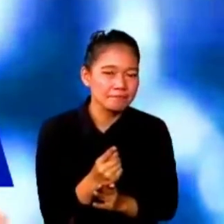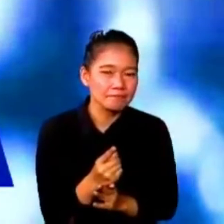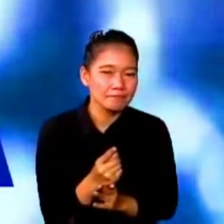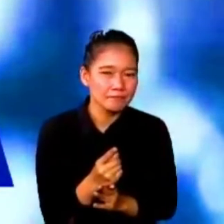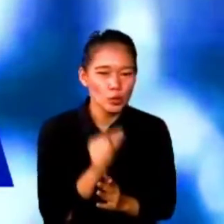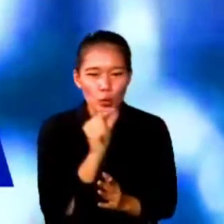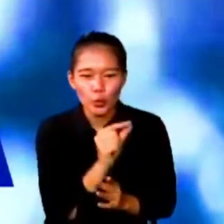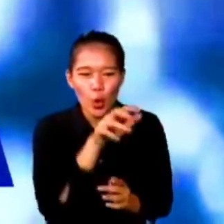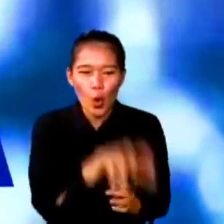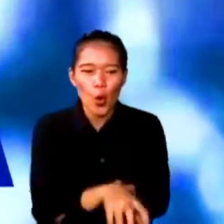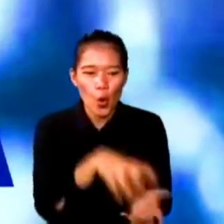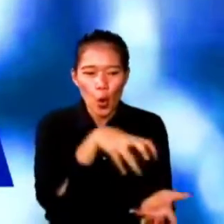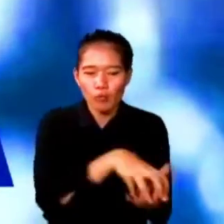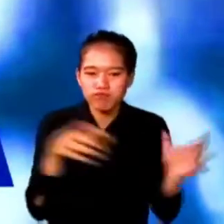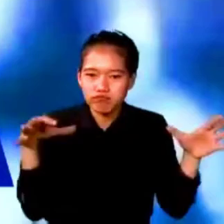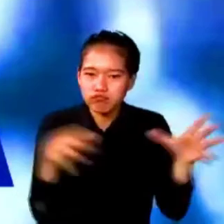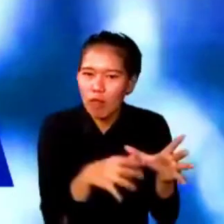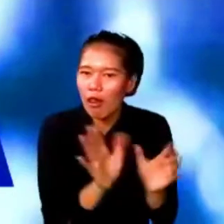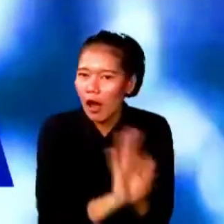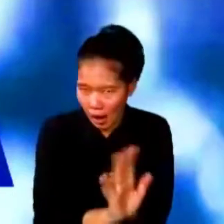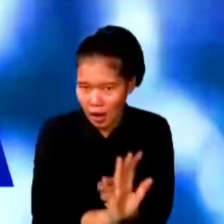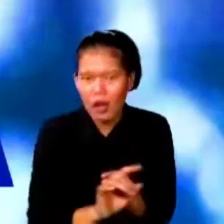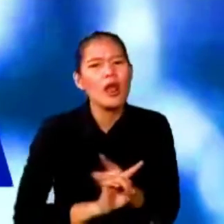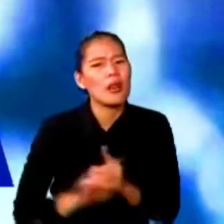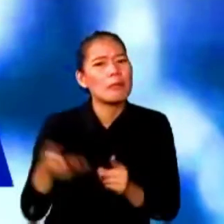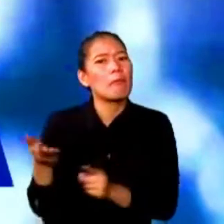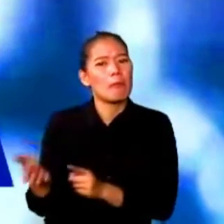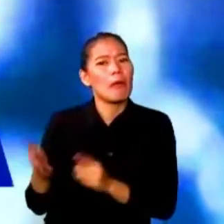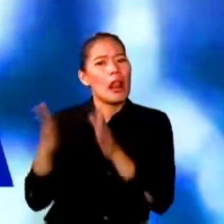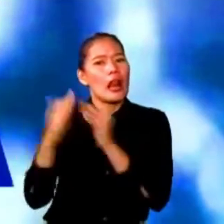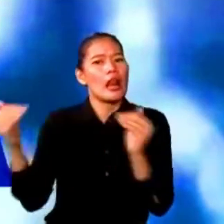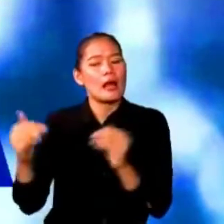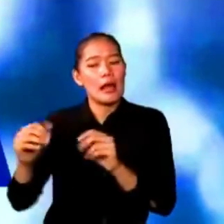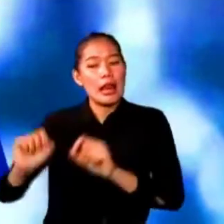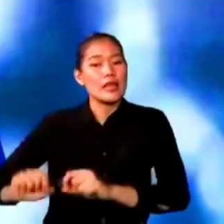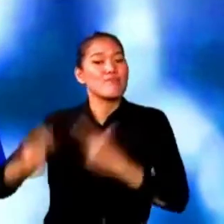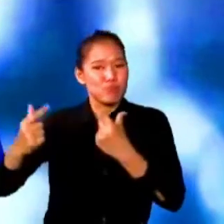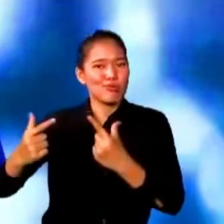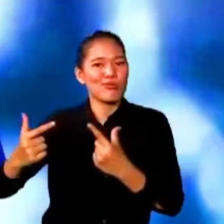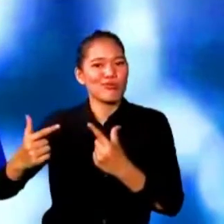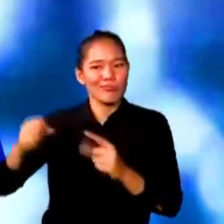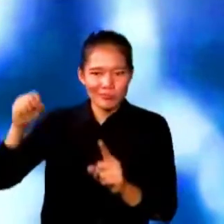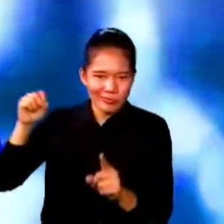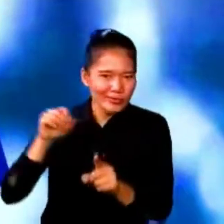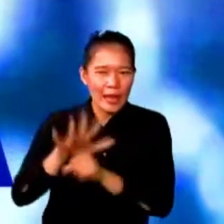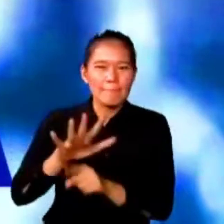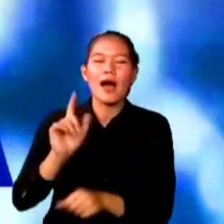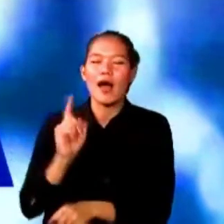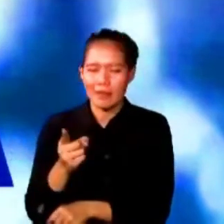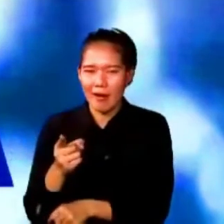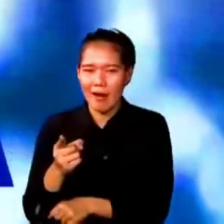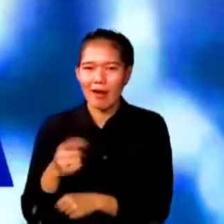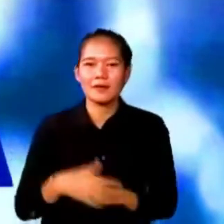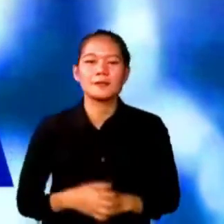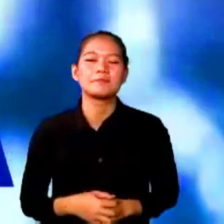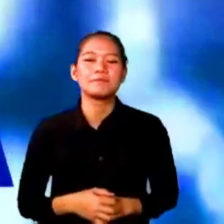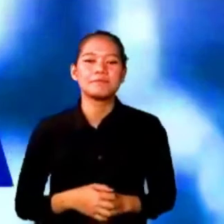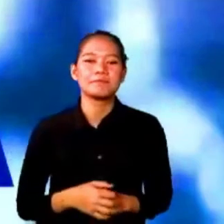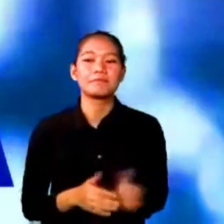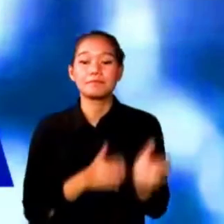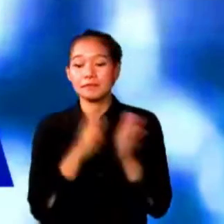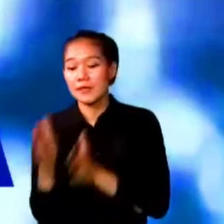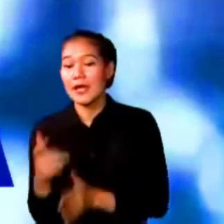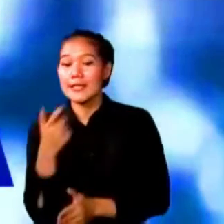untuk tidak berkumpul bersama-sama tempat keramaian tetapi dampaknya tetap ada ya terpakai tetap ada yang kemudian